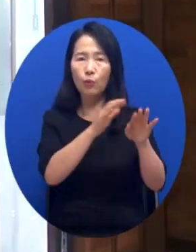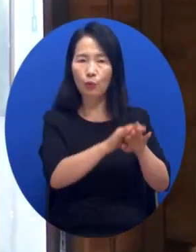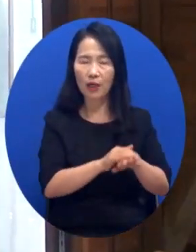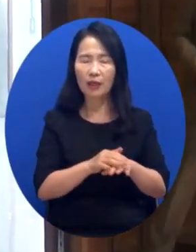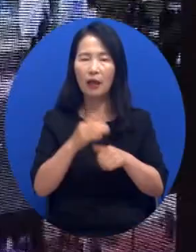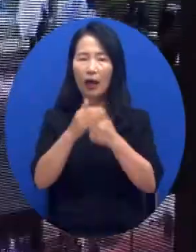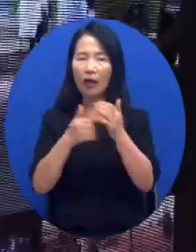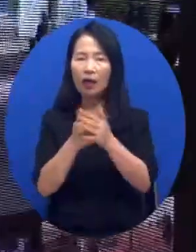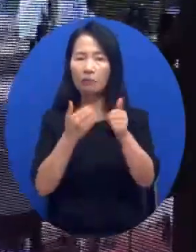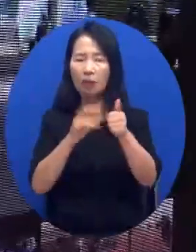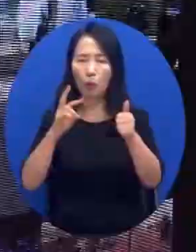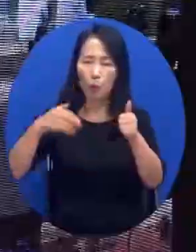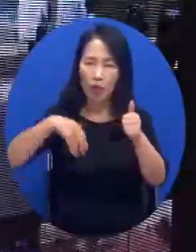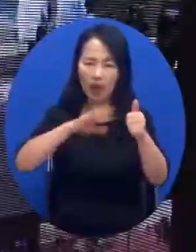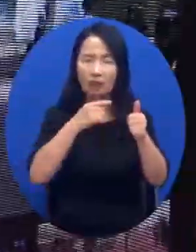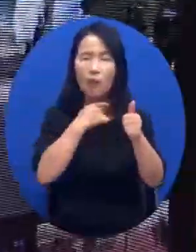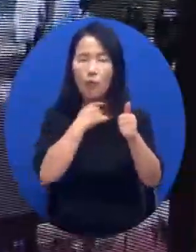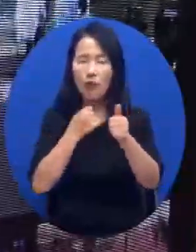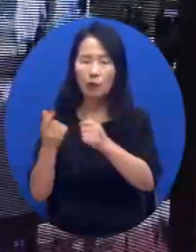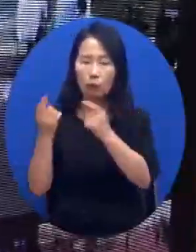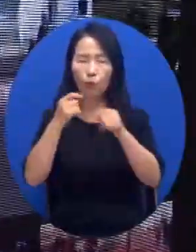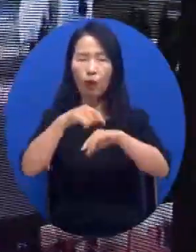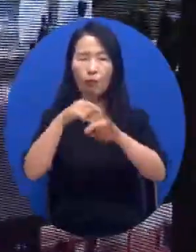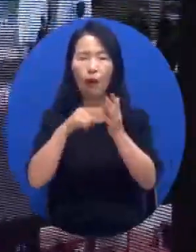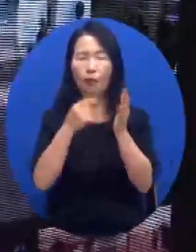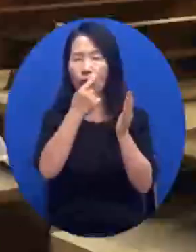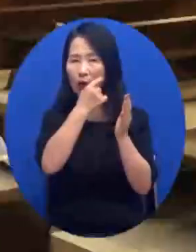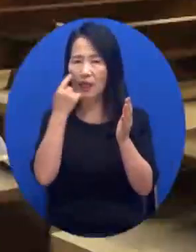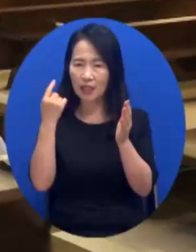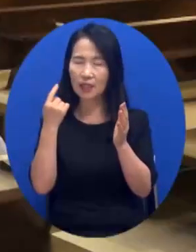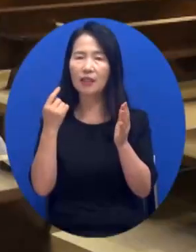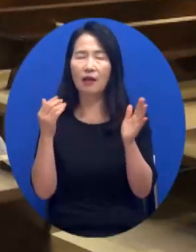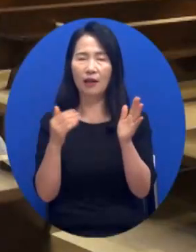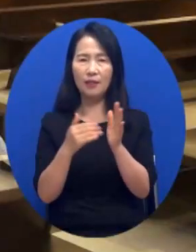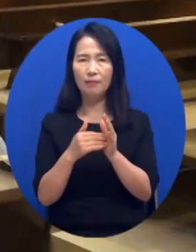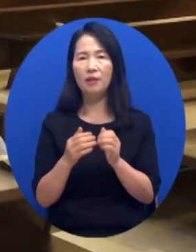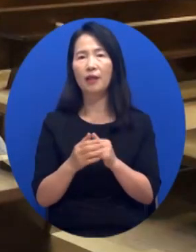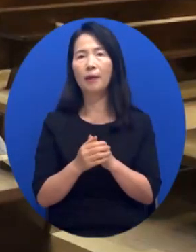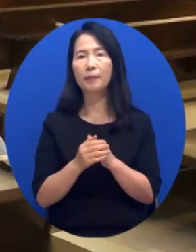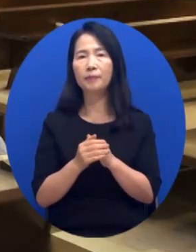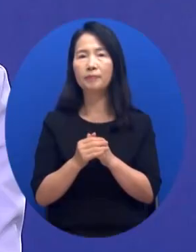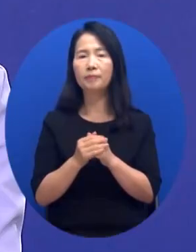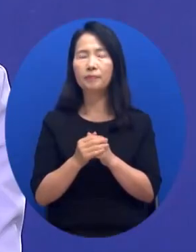돌이키고자 하는 공통의 마음을 확인한 자리가 됐습니다. CTS 뉴스 박세현입니다.